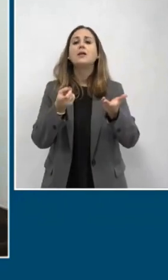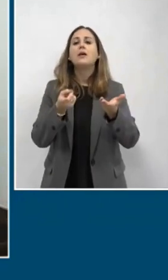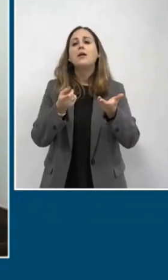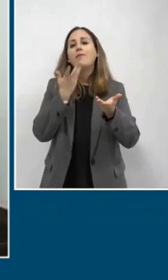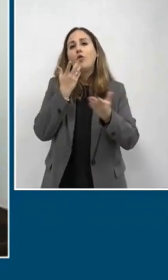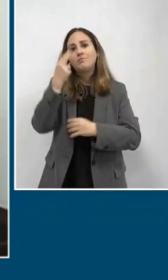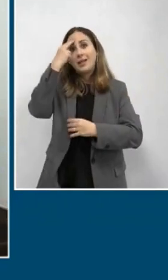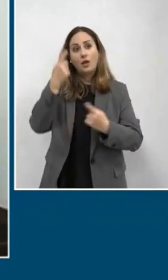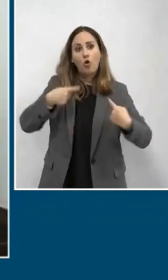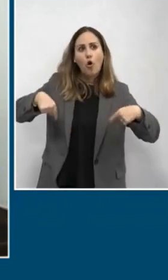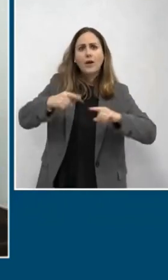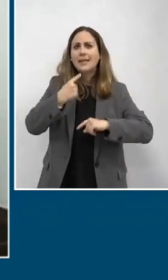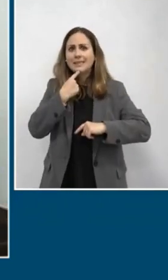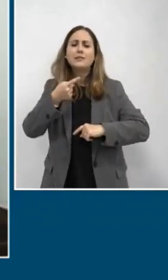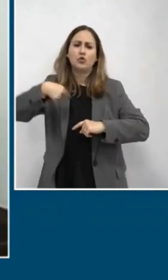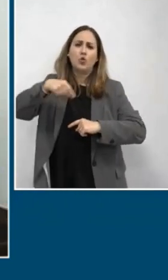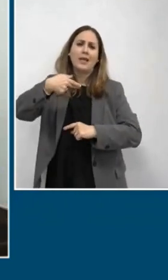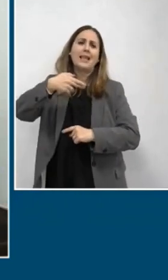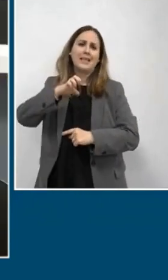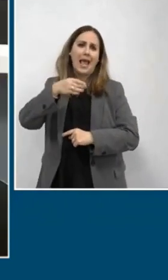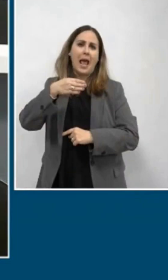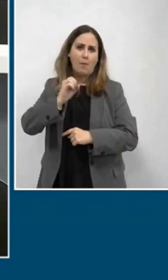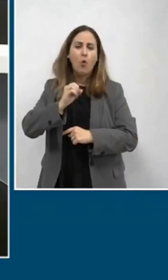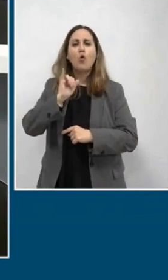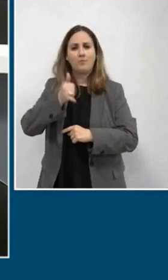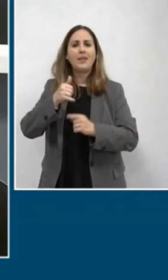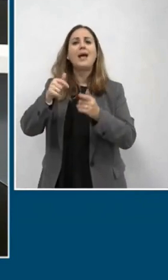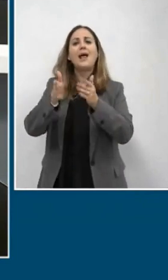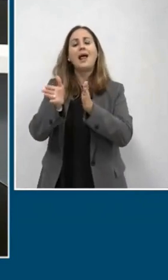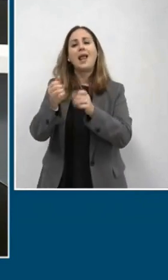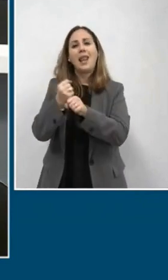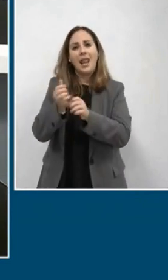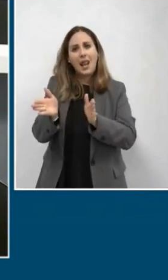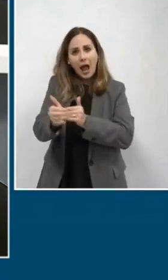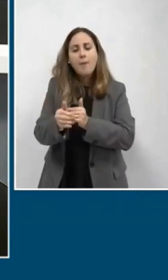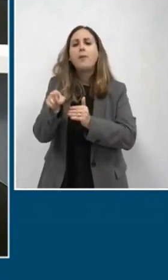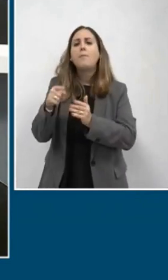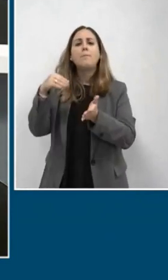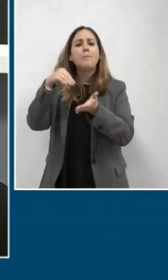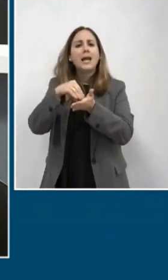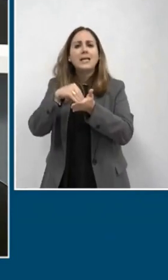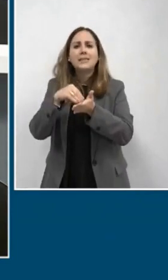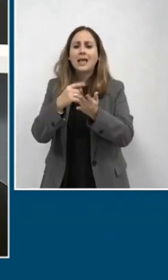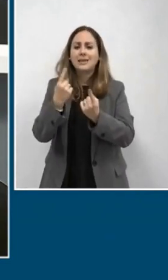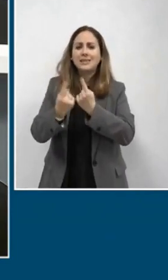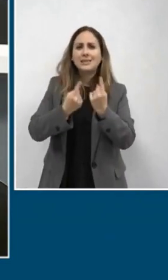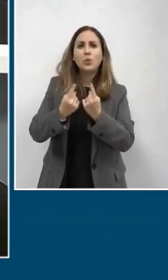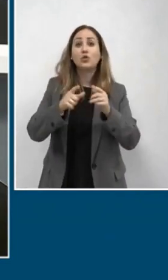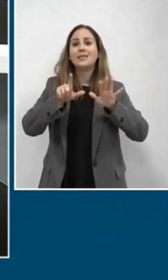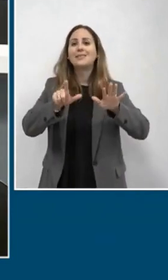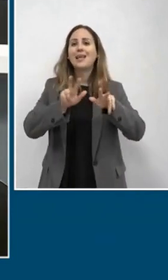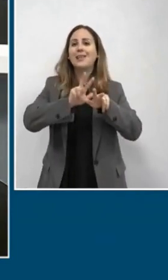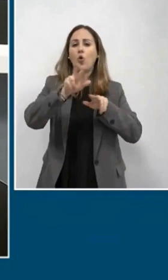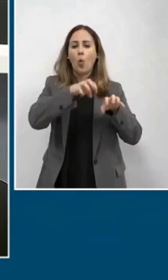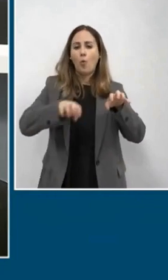chi siamo siamo nemolab ma siamo soprattutto i centri clinici Nemo siamo presenti in sette realtà in Sette Comuni